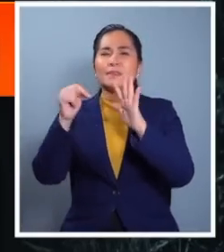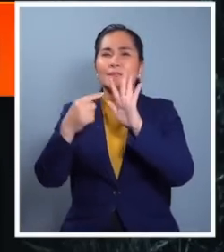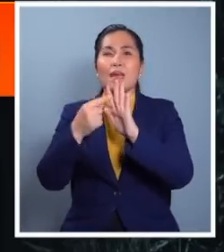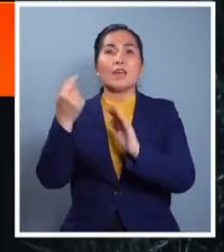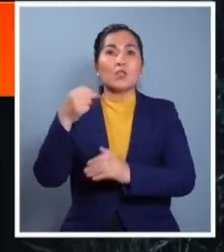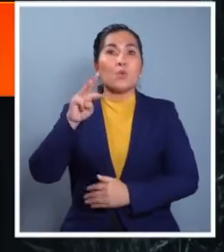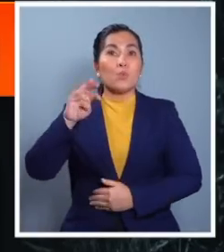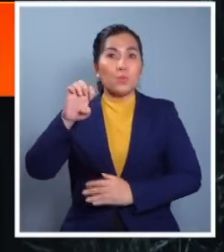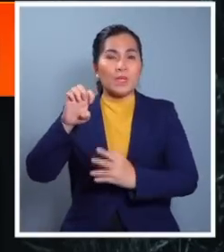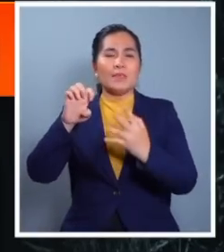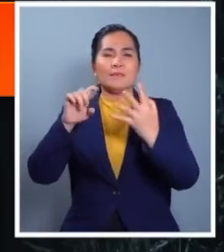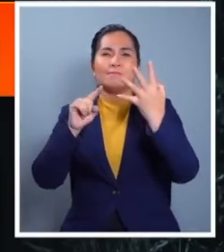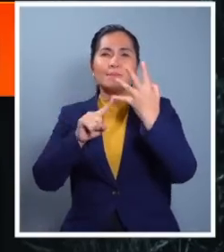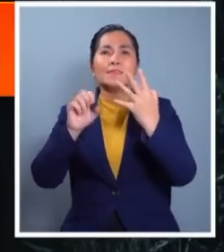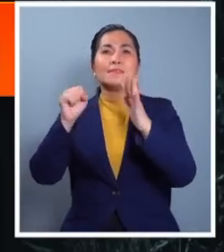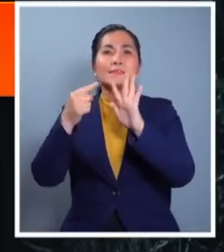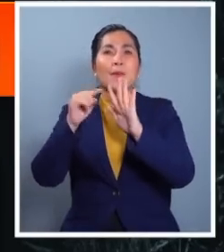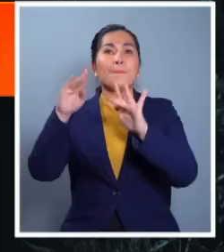ที่เกี่ยวพันกับปัญหาความไม่สงบ